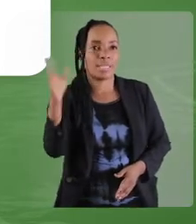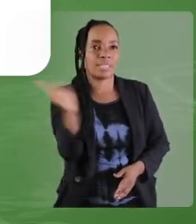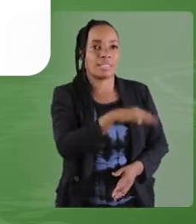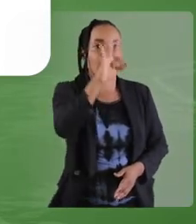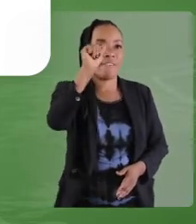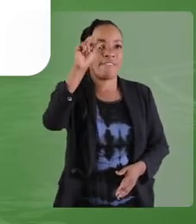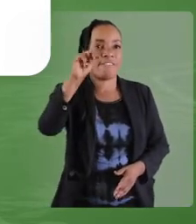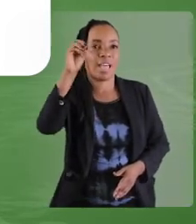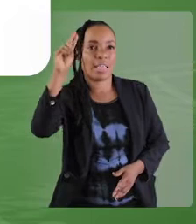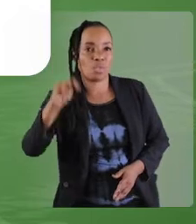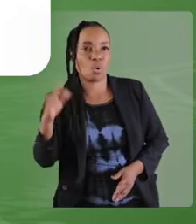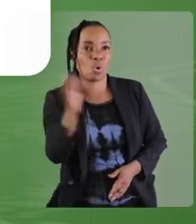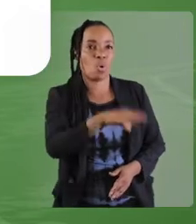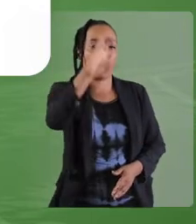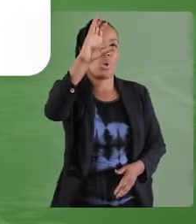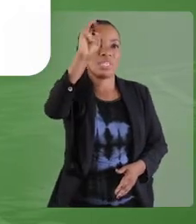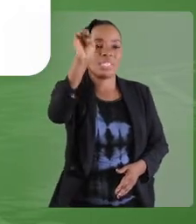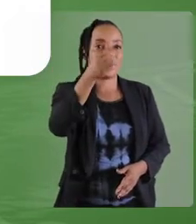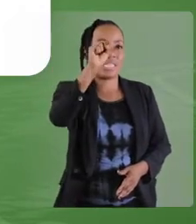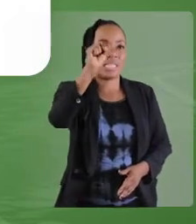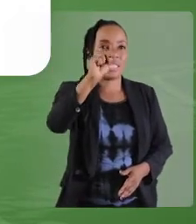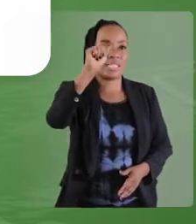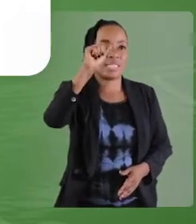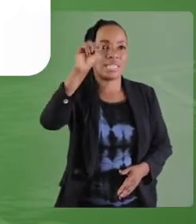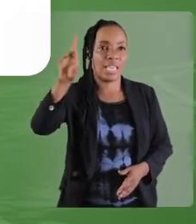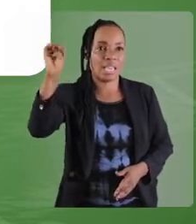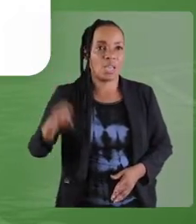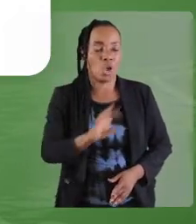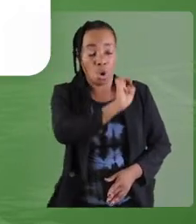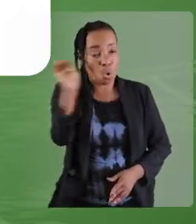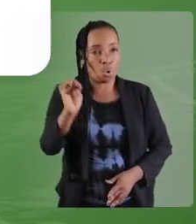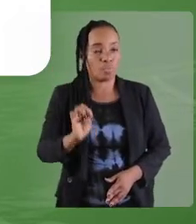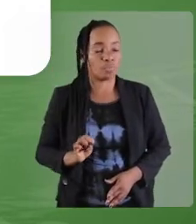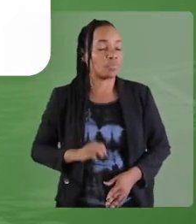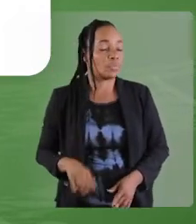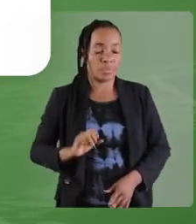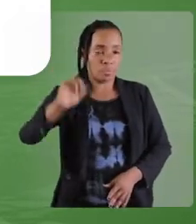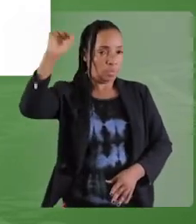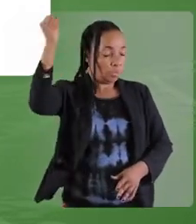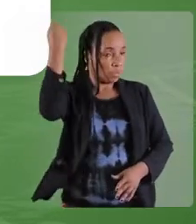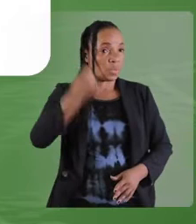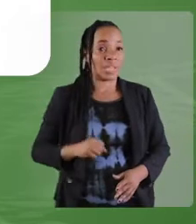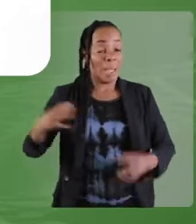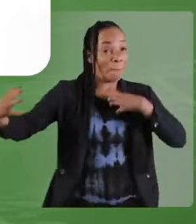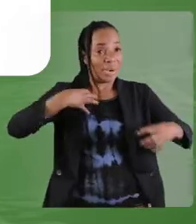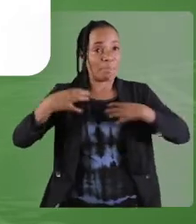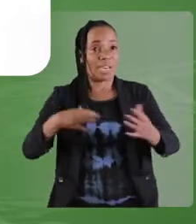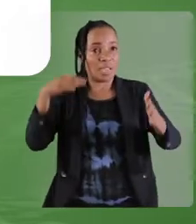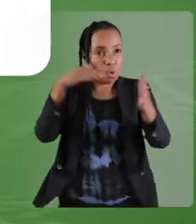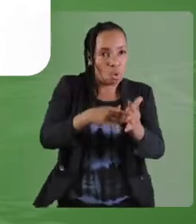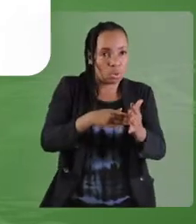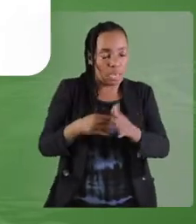contre l'ethnocentrisme et contre la vision hégémonique de l'Occident et de l'Europe les valeurs